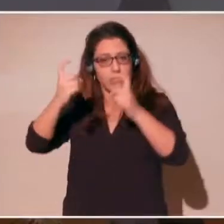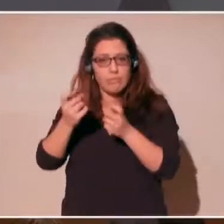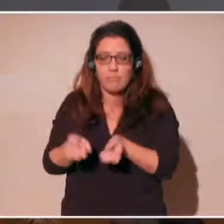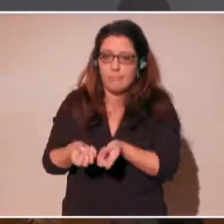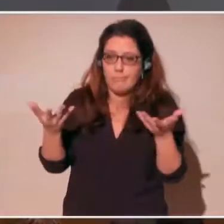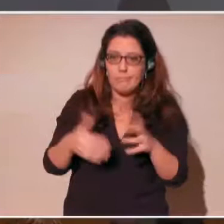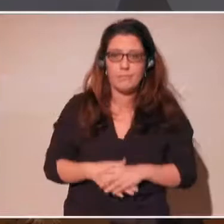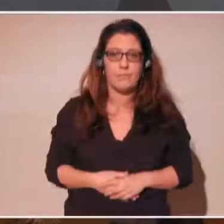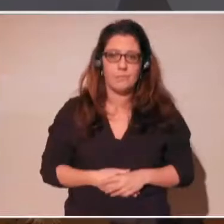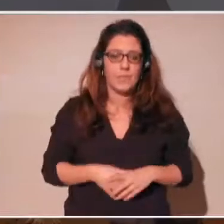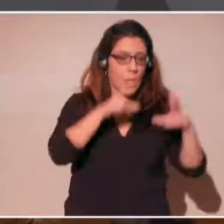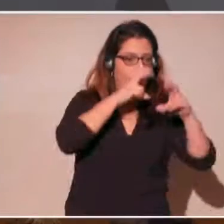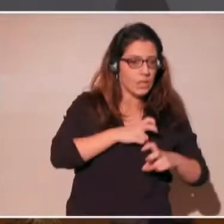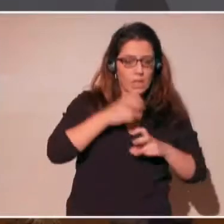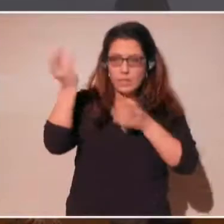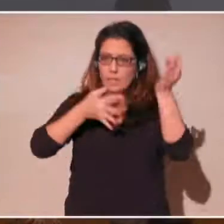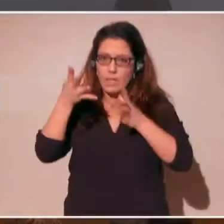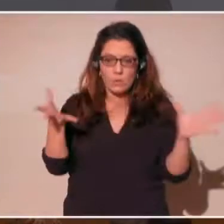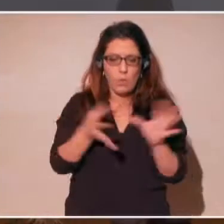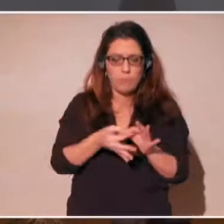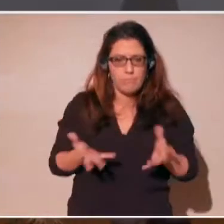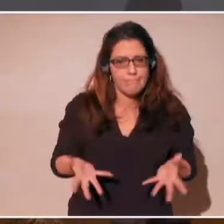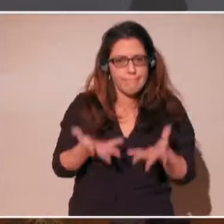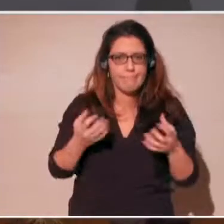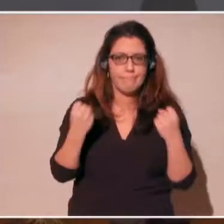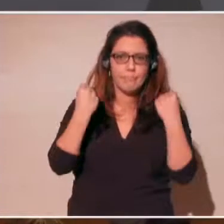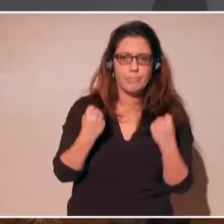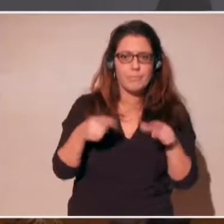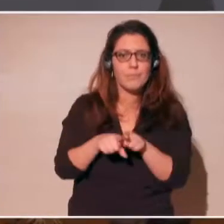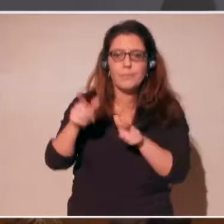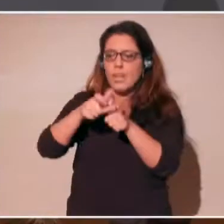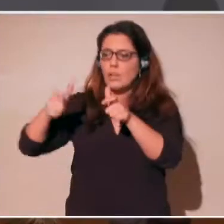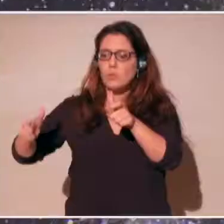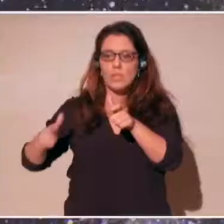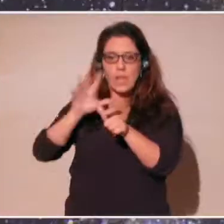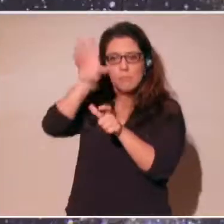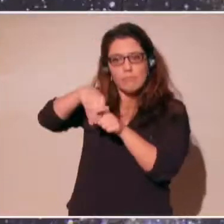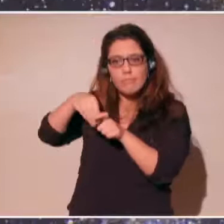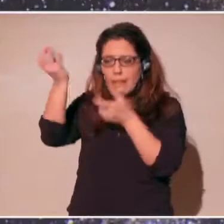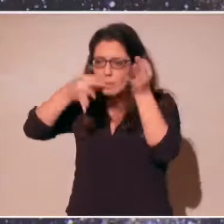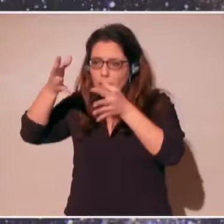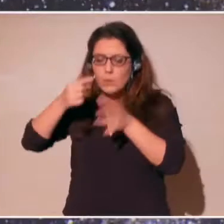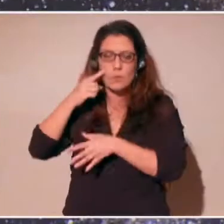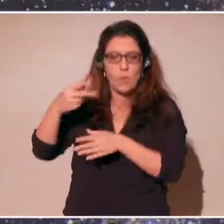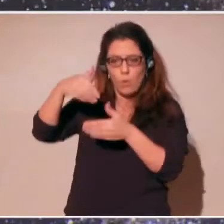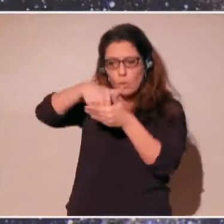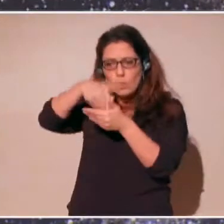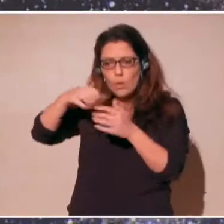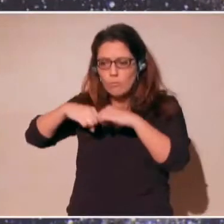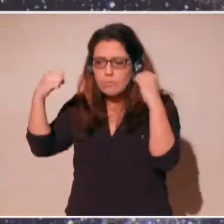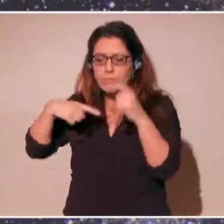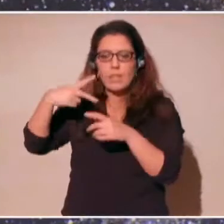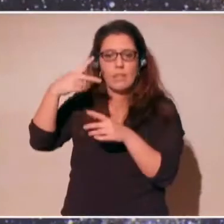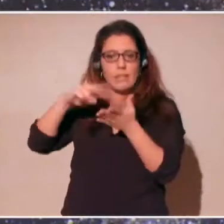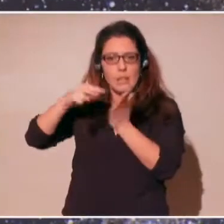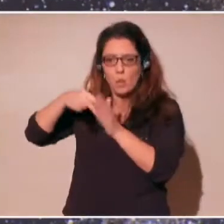les liens entre recherche et innovation, faire que l'industrie digère l'innovation pour augmenter le contenu technologique de son offre. Cela